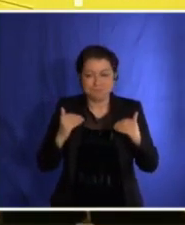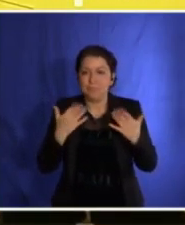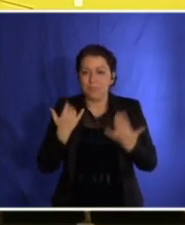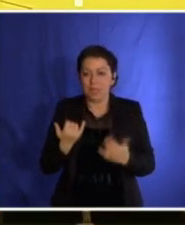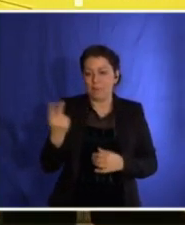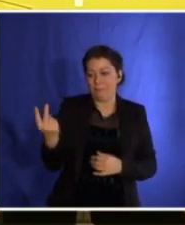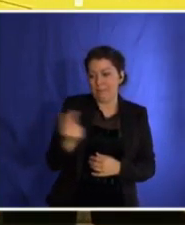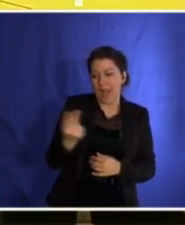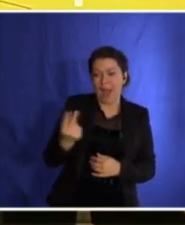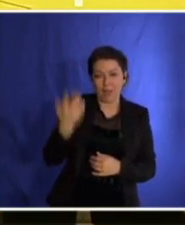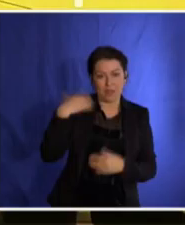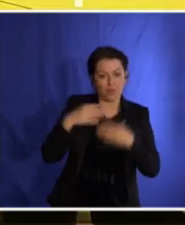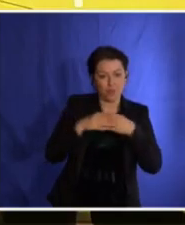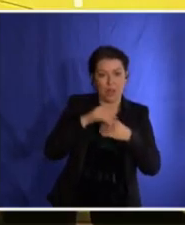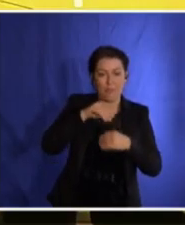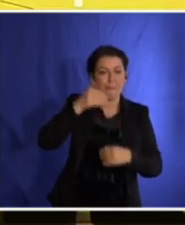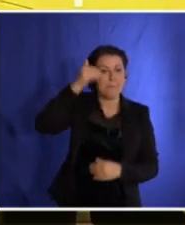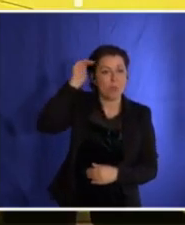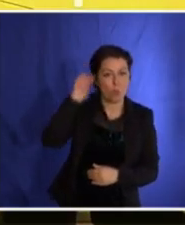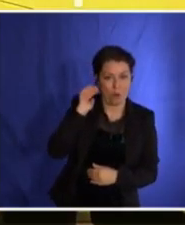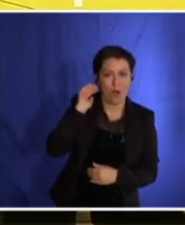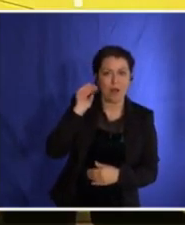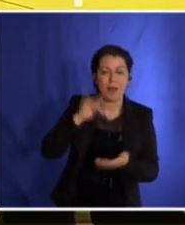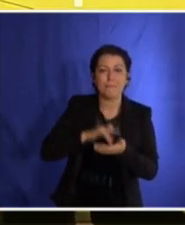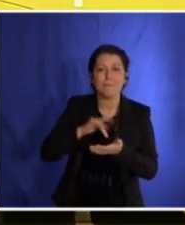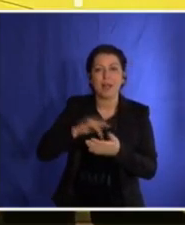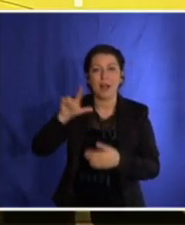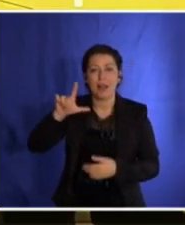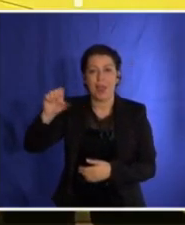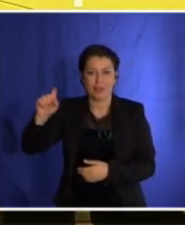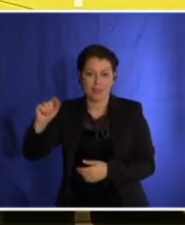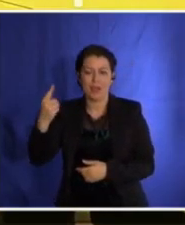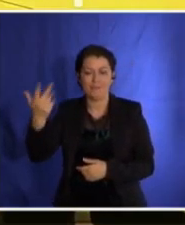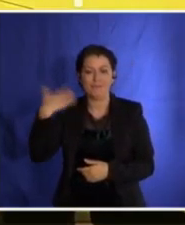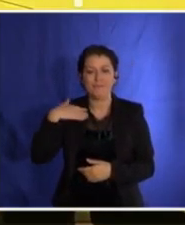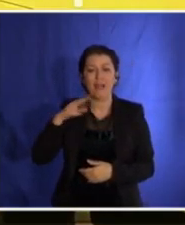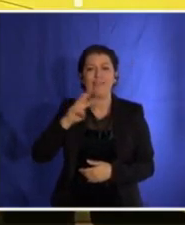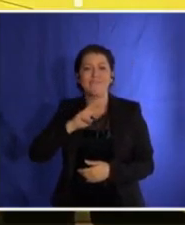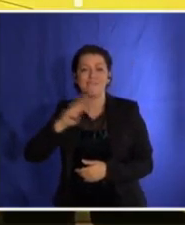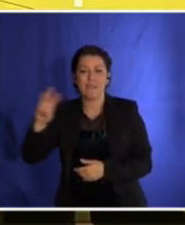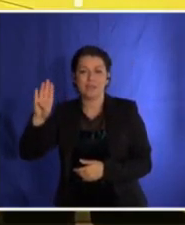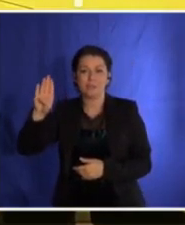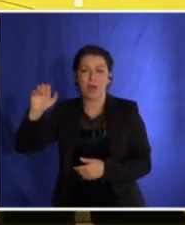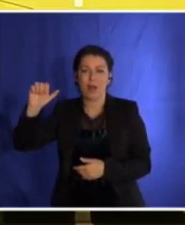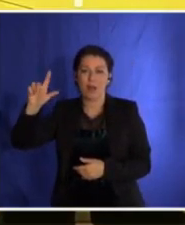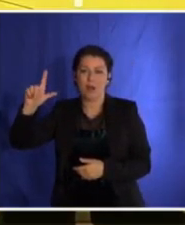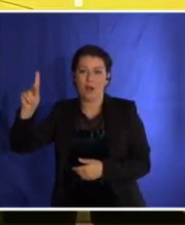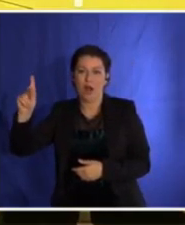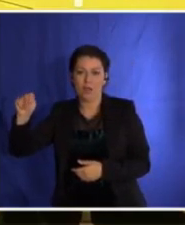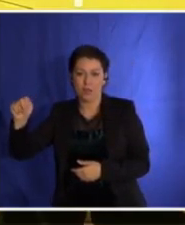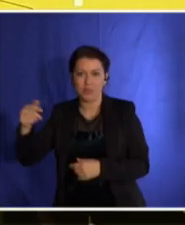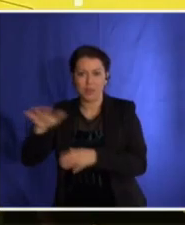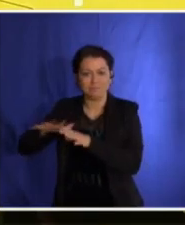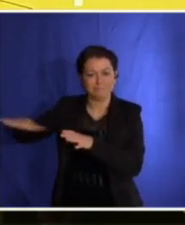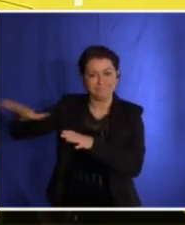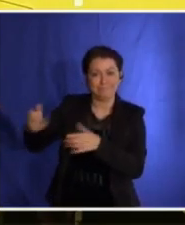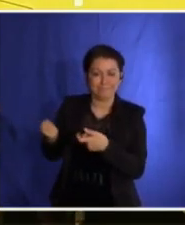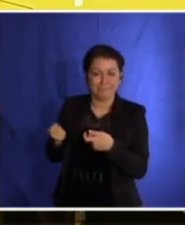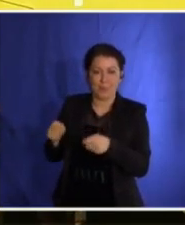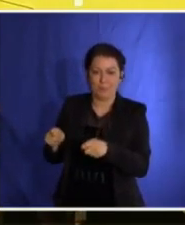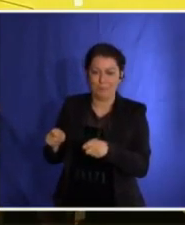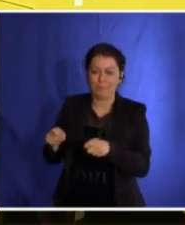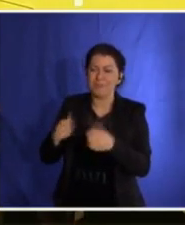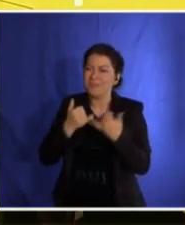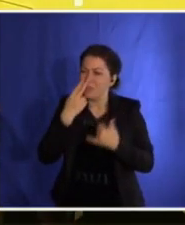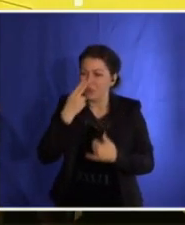die Westbalkanroute geschlossen. Ein wesentlicher Beitrag dazu, dass heute dieses Flüchtlingsthema nicht mehr so groß ist. Wie war da die Situation? Wie habt ihr euch